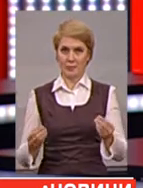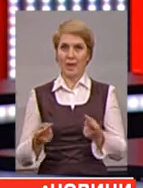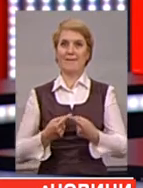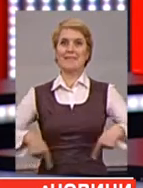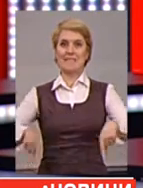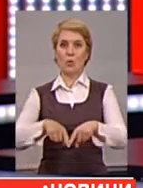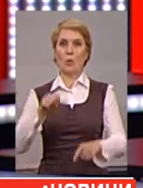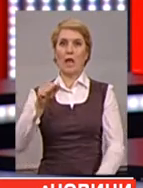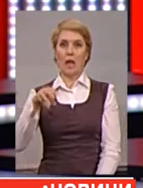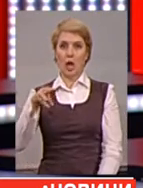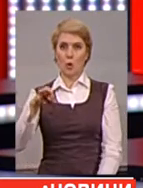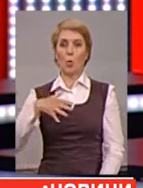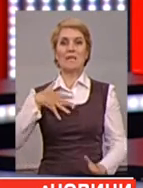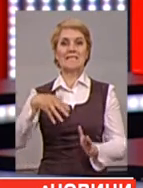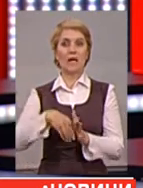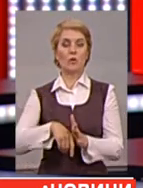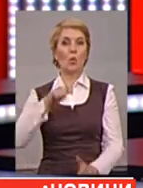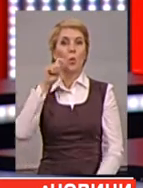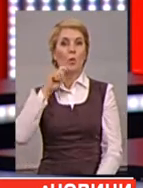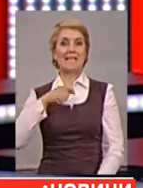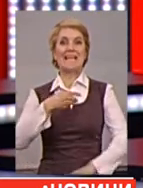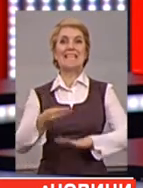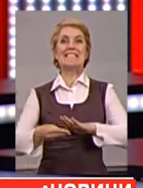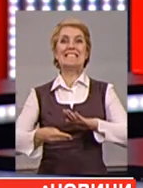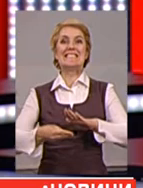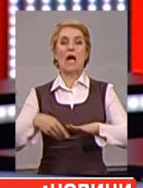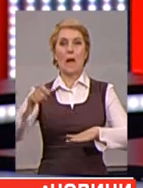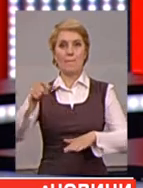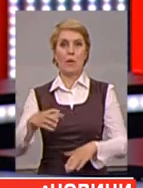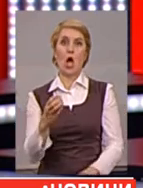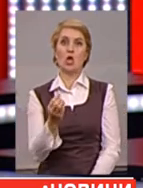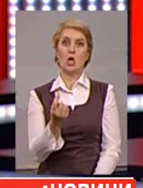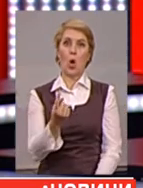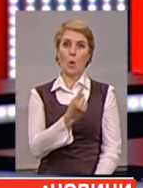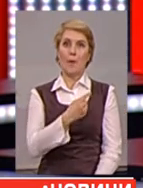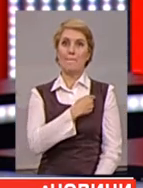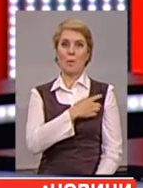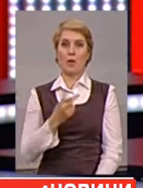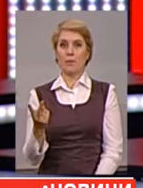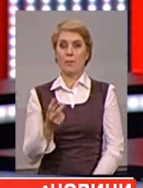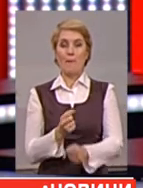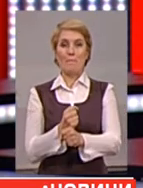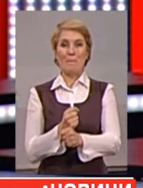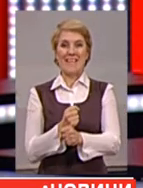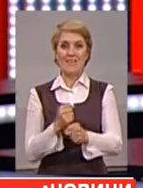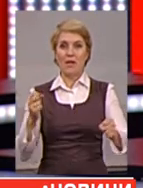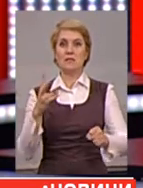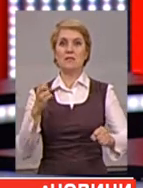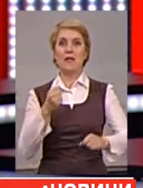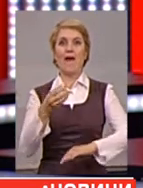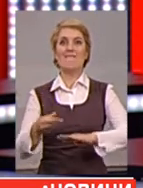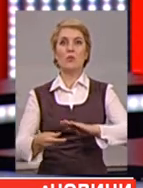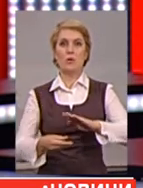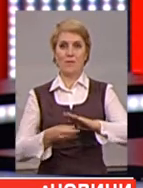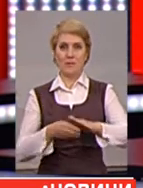У зоні АТО загинув український сапер. Ще одного поранено. Військовики підірвалися на вибухівці, повідомляє штаб АТО. З подробиць відомо, група